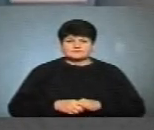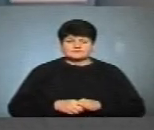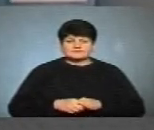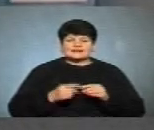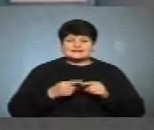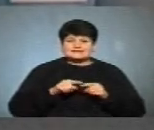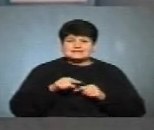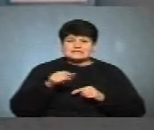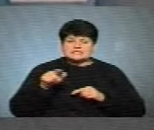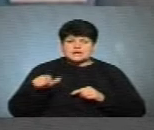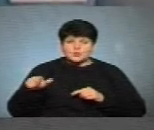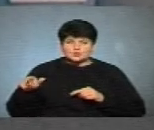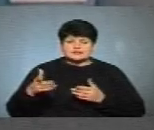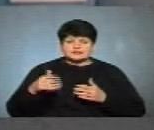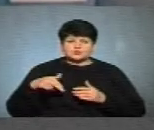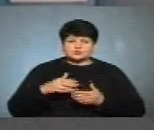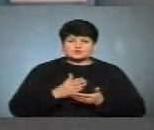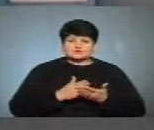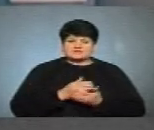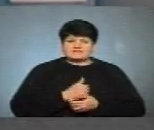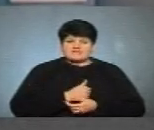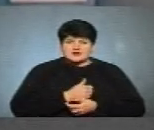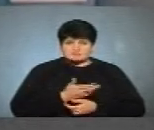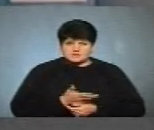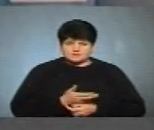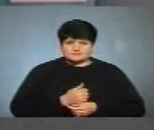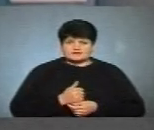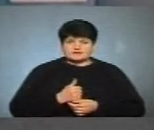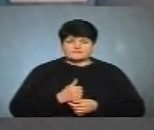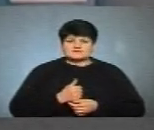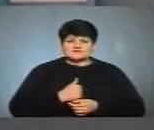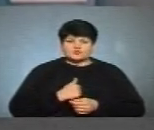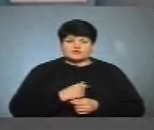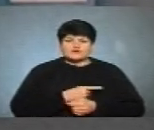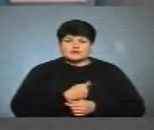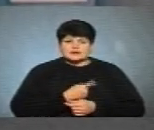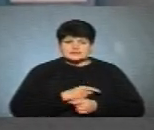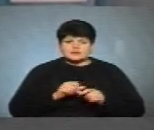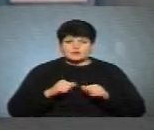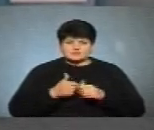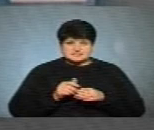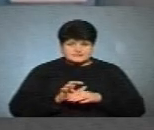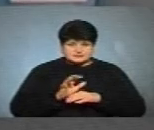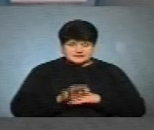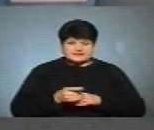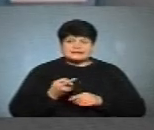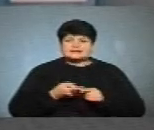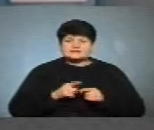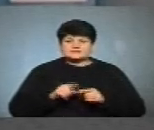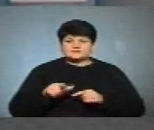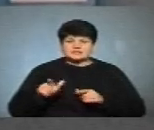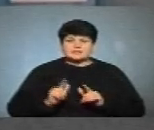ті люди, які йдуть служити в армію. Це військово-лікарські комісії їх направляють. Це пацієнти,